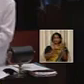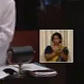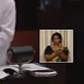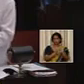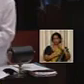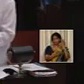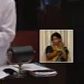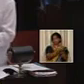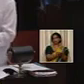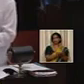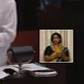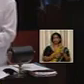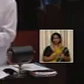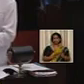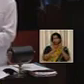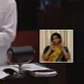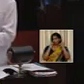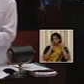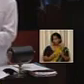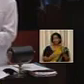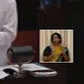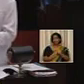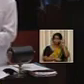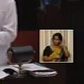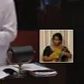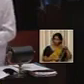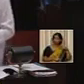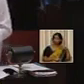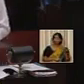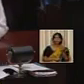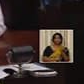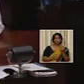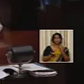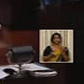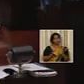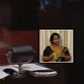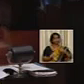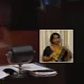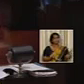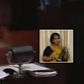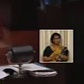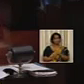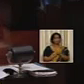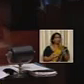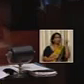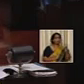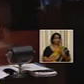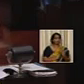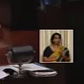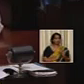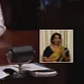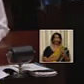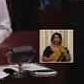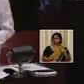සභාගත කරනවා මේ මහා අපරාධය කරපු අයගෙන් මේ මුදල පියවා ගන්නට වැඩ කටයුතු කරන්නේ කවදද